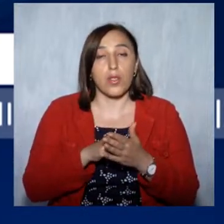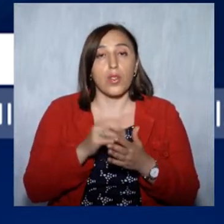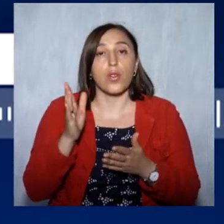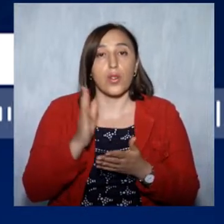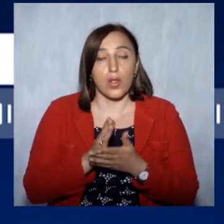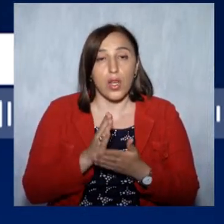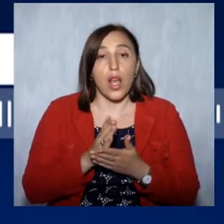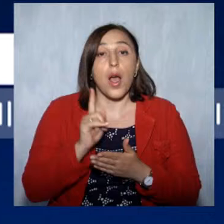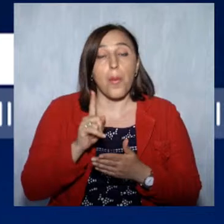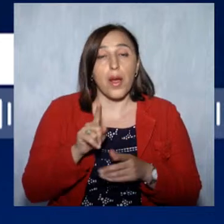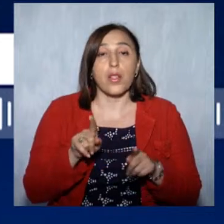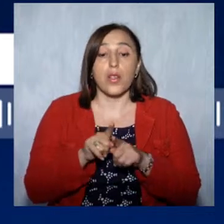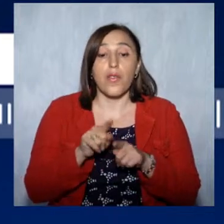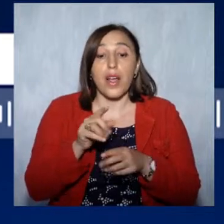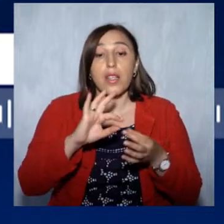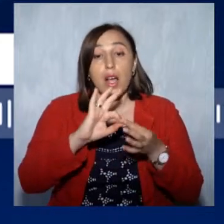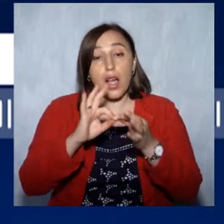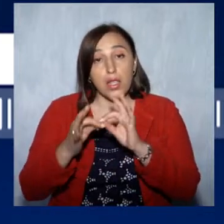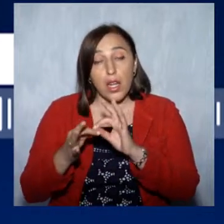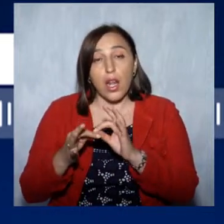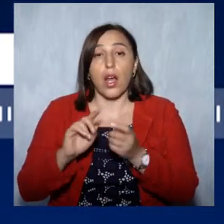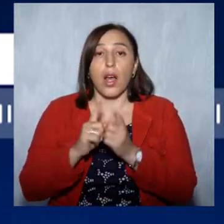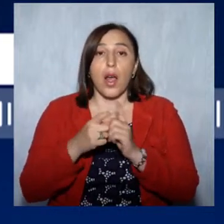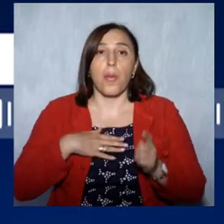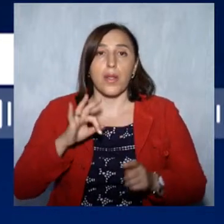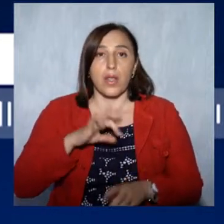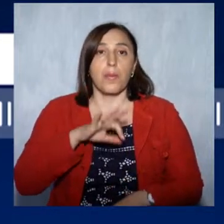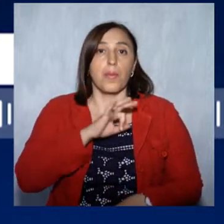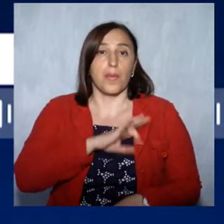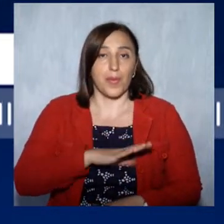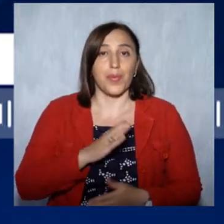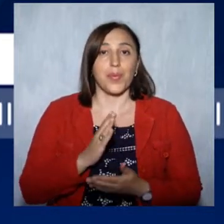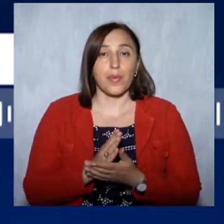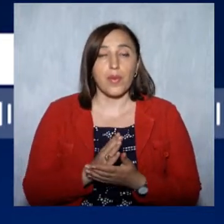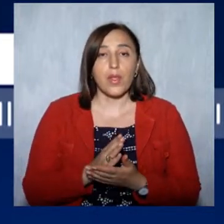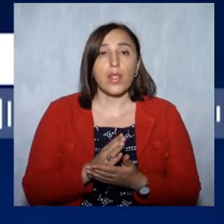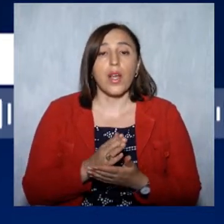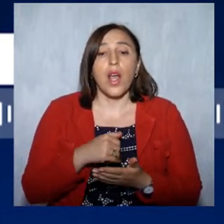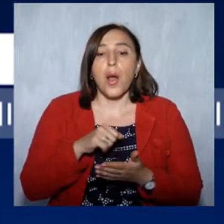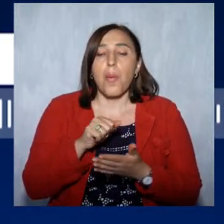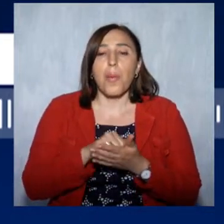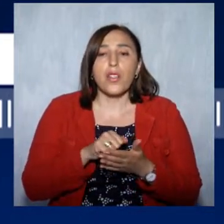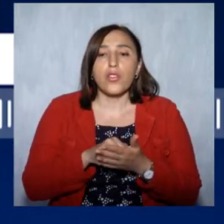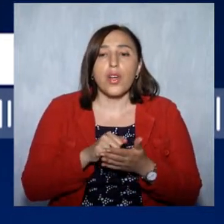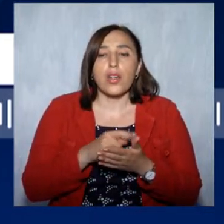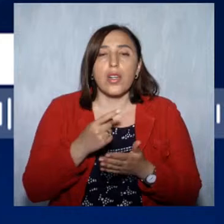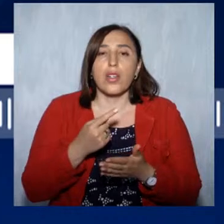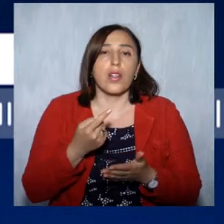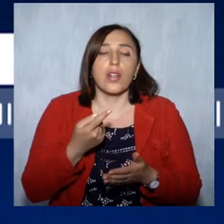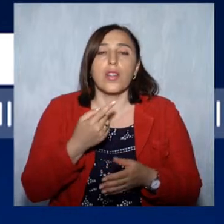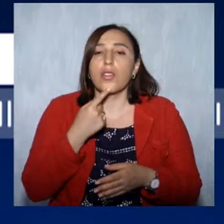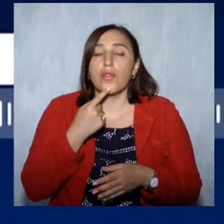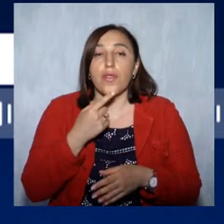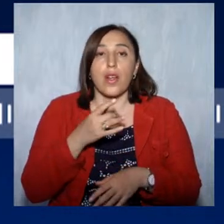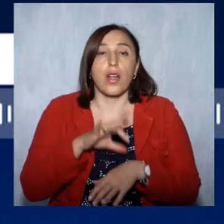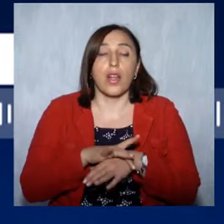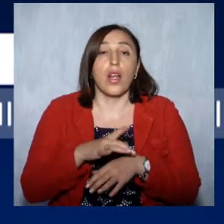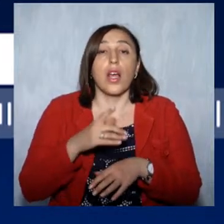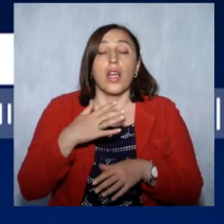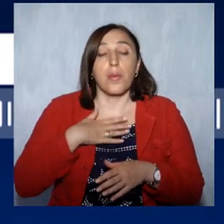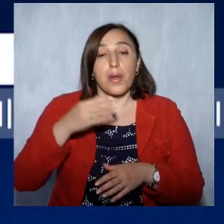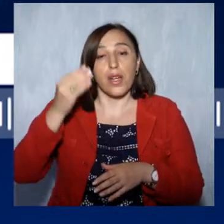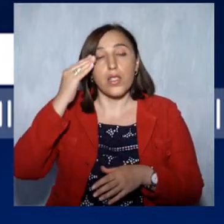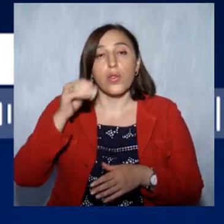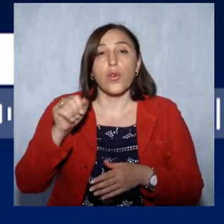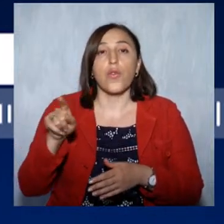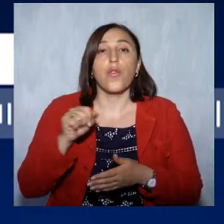կարող չնշել, որ այս հայտարարությունը դրական է մեզ համար։ Պատճառները դժվար են ասել, պատճառները գործեն։ Ես կարծում եմ, գլխավոր պատճառը